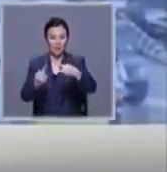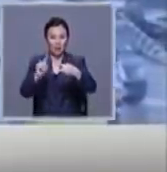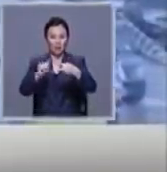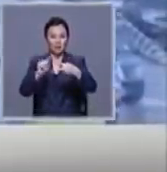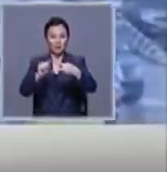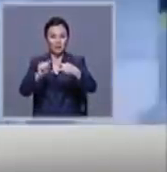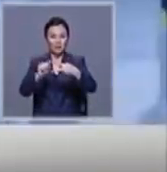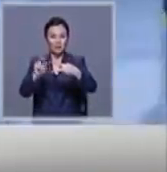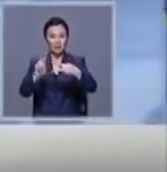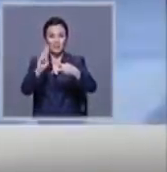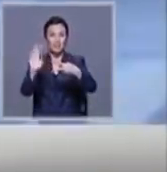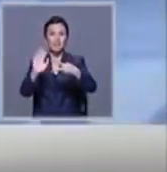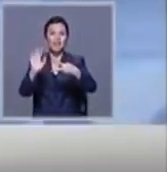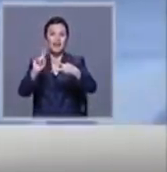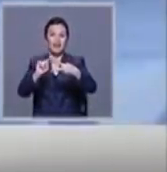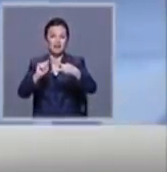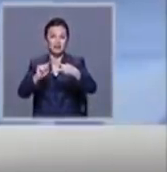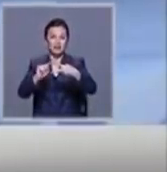ะ